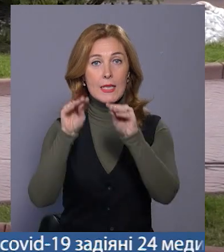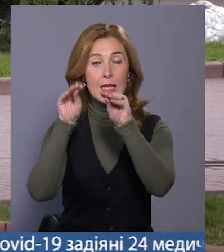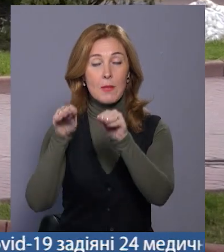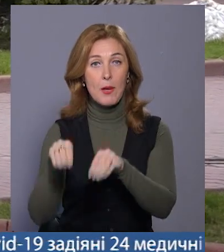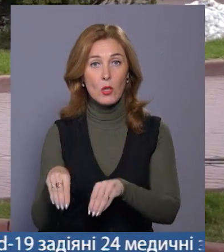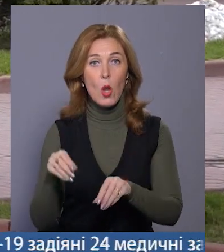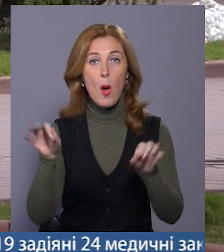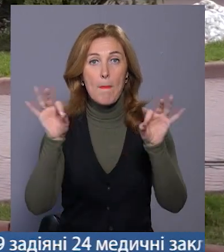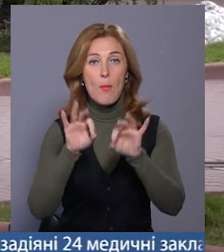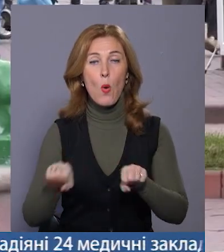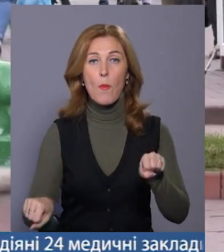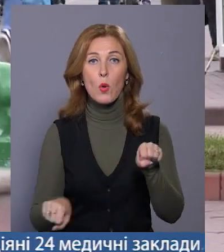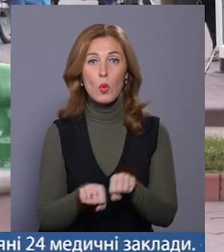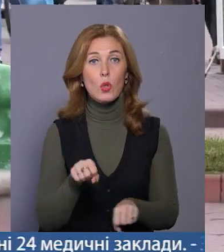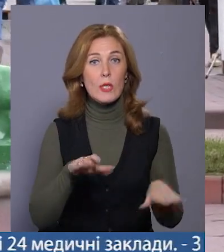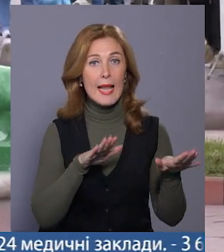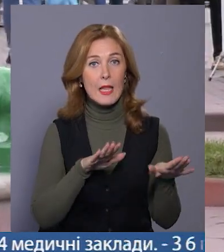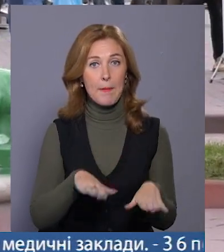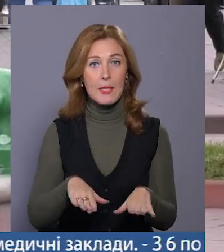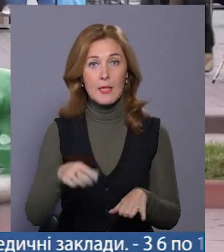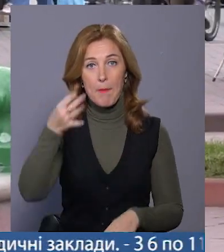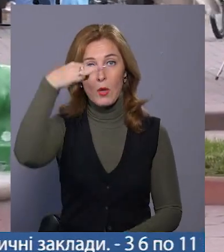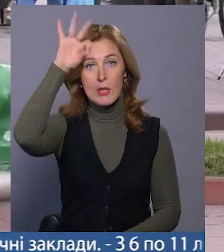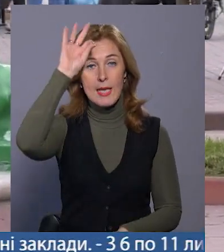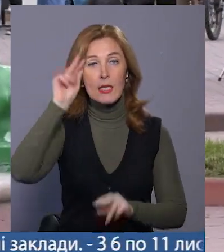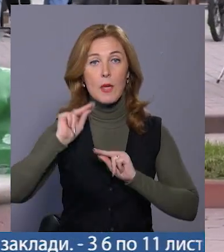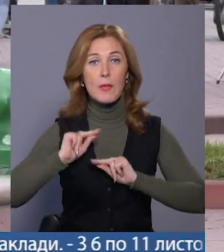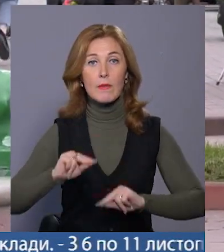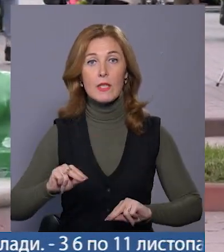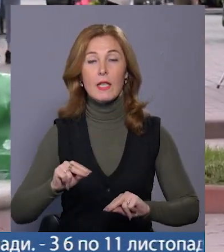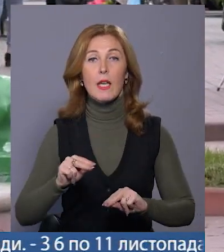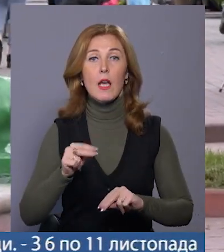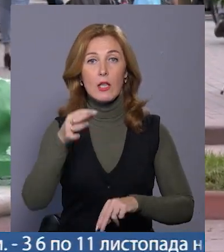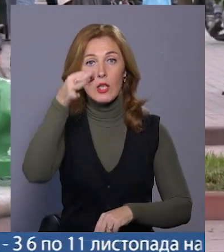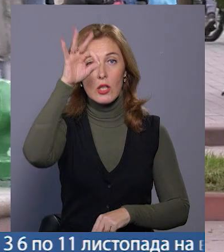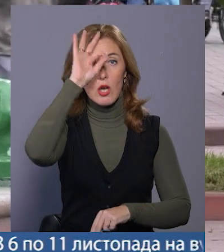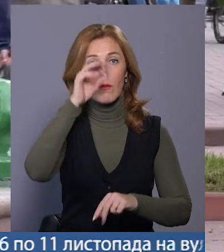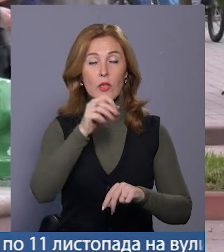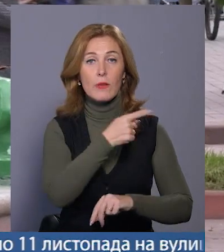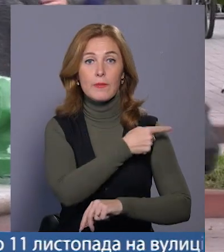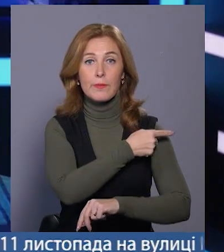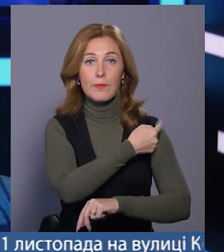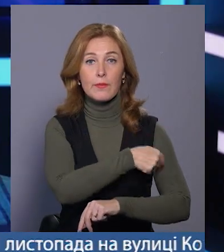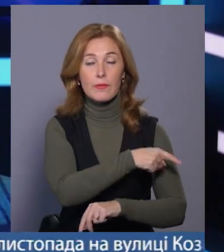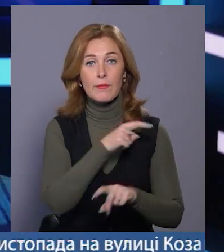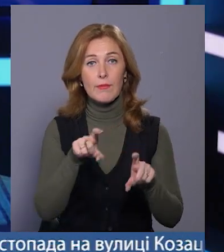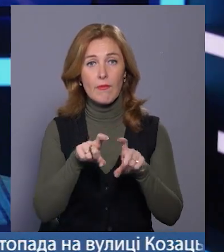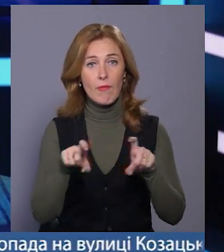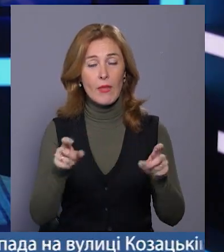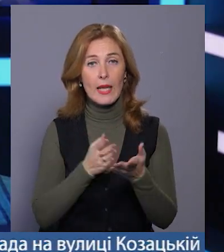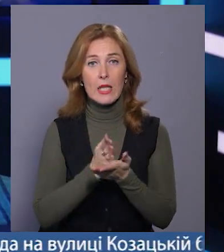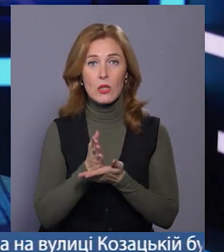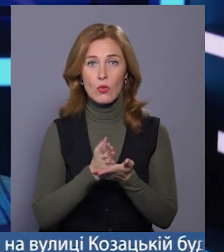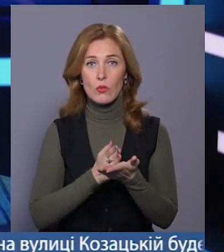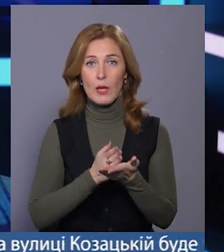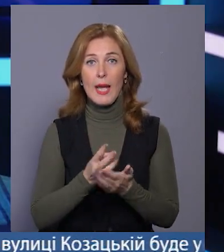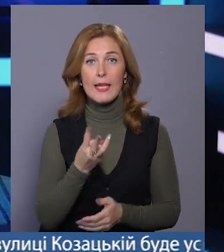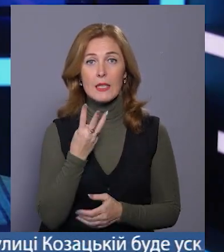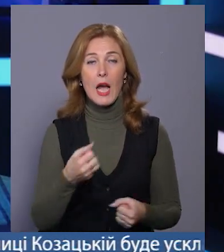про порушення на місці поліцейські та працівники Державної санітарно-епідеміологічної служби.